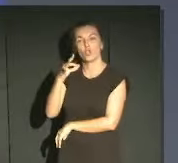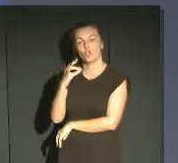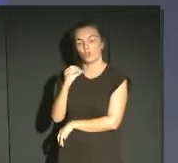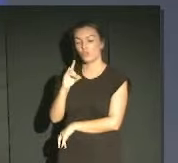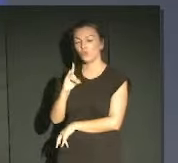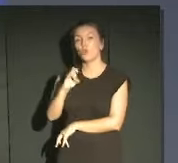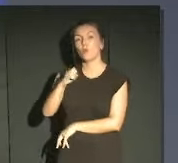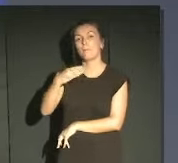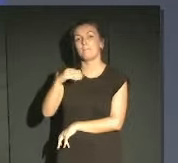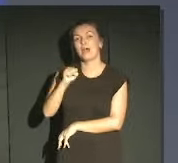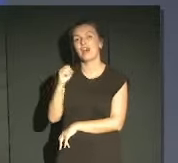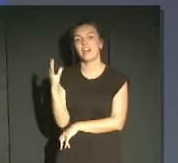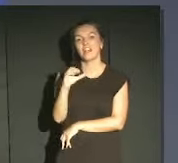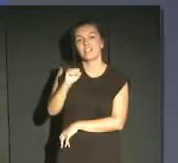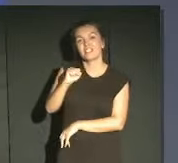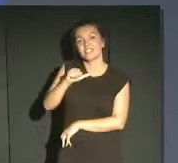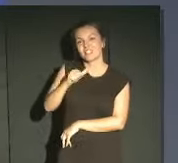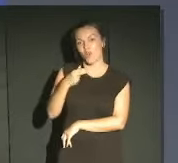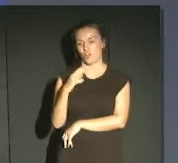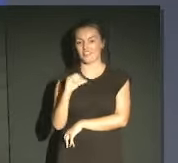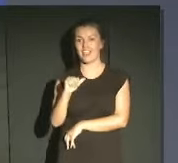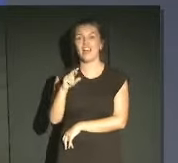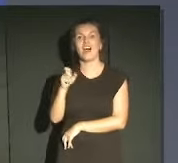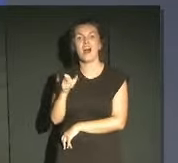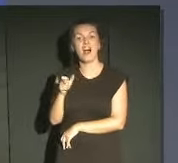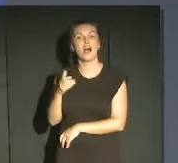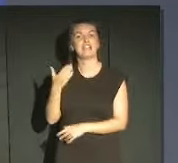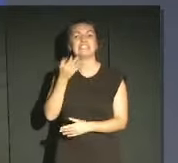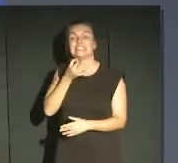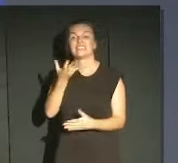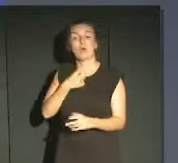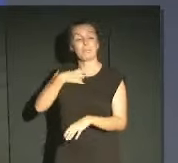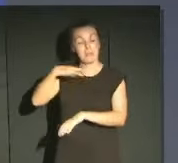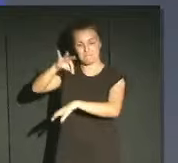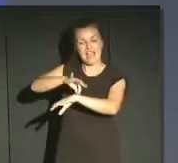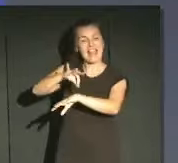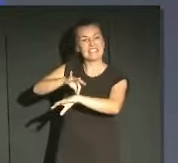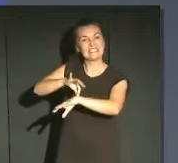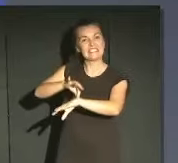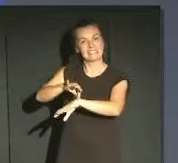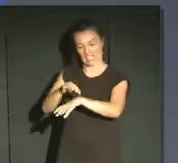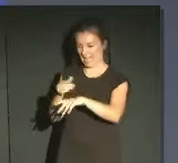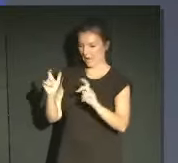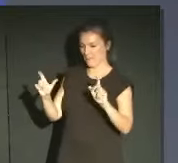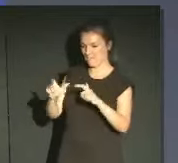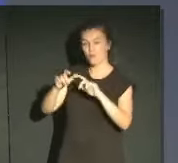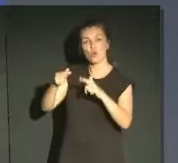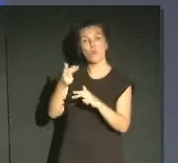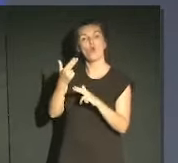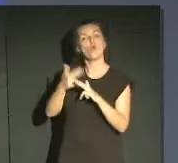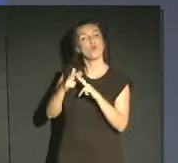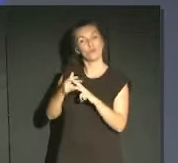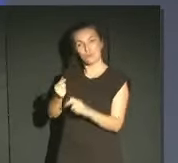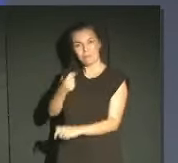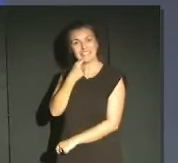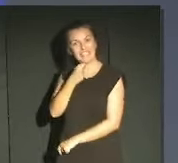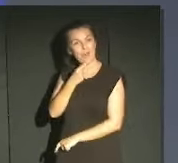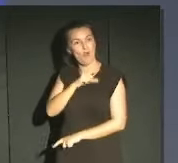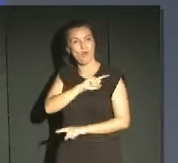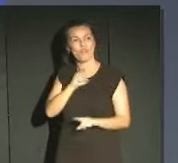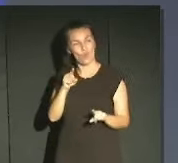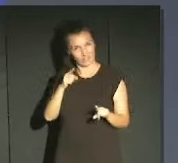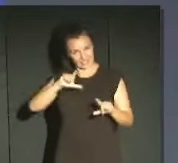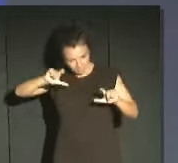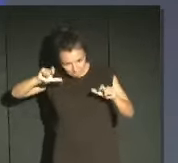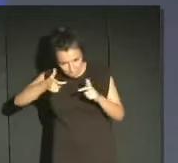dit que la maladie ne se guérit point en prononçant le nom du médic mais en le prenant le médicament c'est le vote c'est le vote le